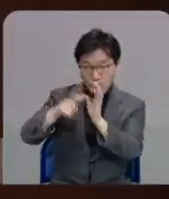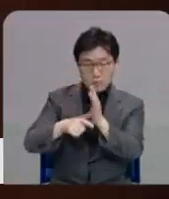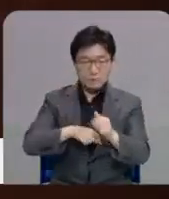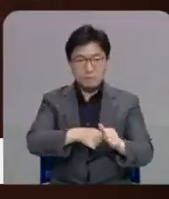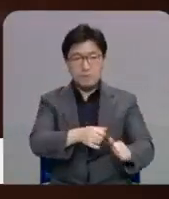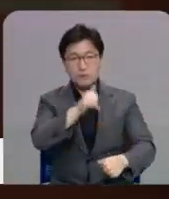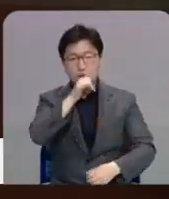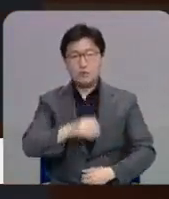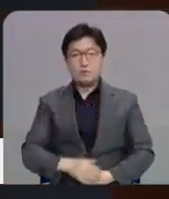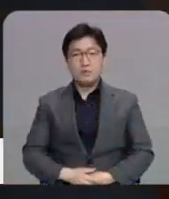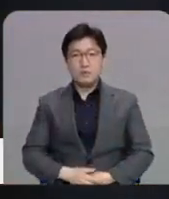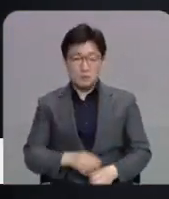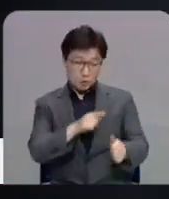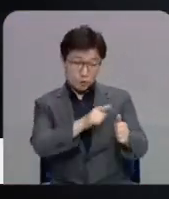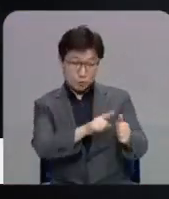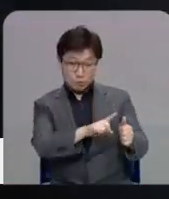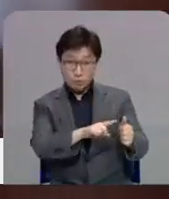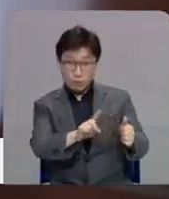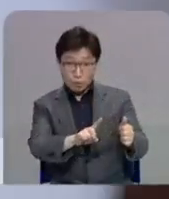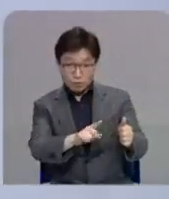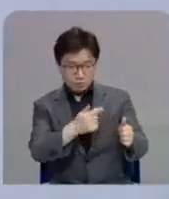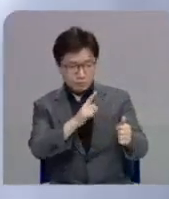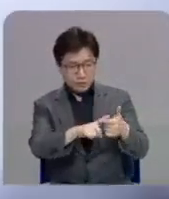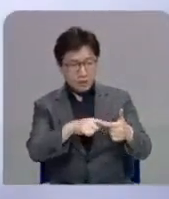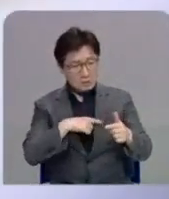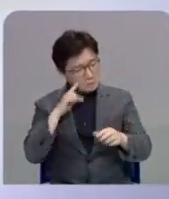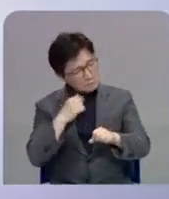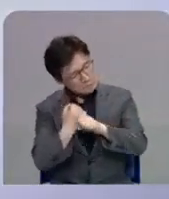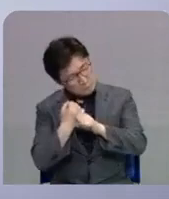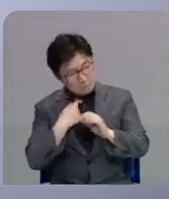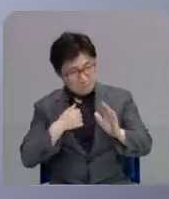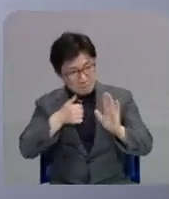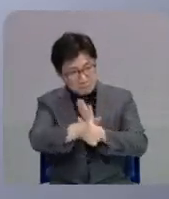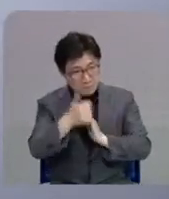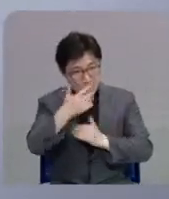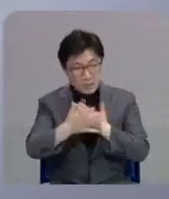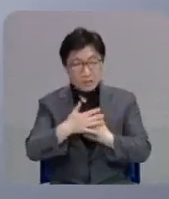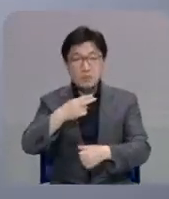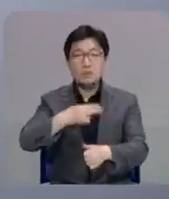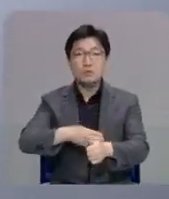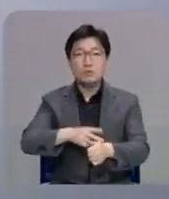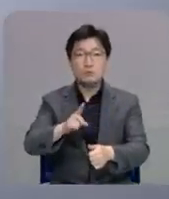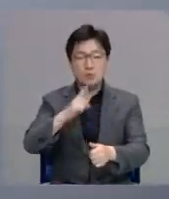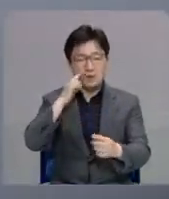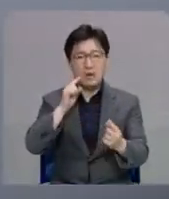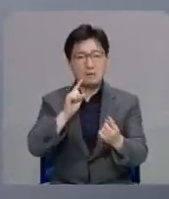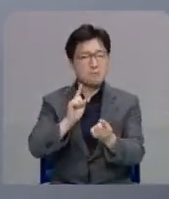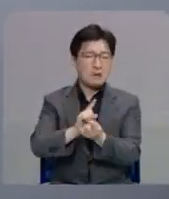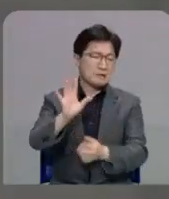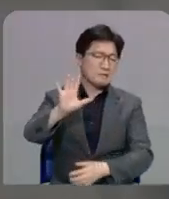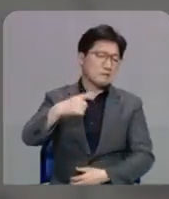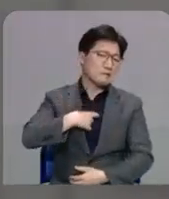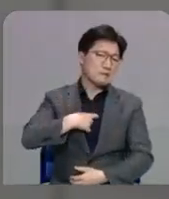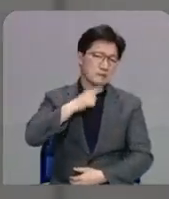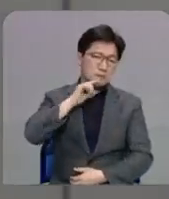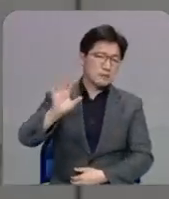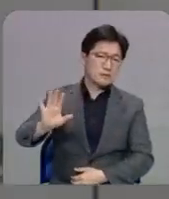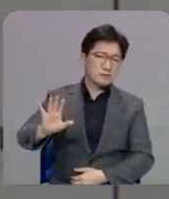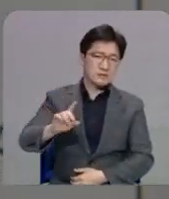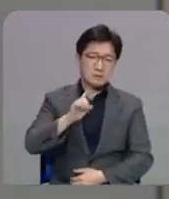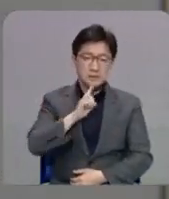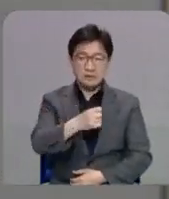취재진은 a 교수 의 입장을 듣기 위해 연구실로 찾아갔지만 a 교수는 만나지 않겠다고 말했습니다